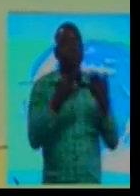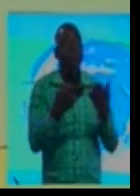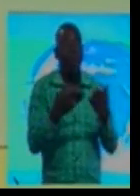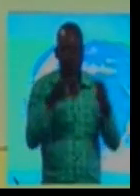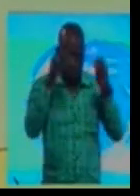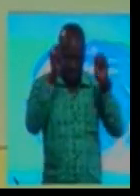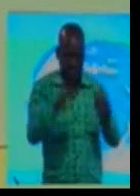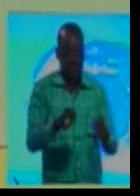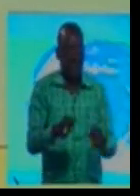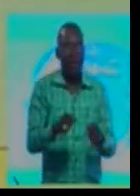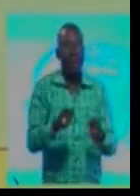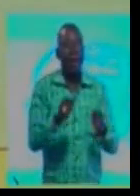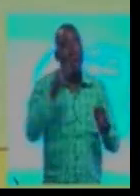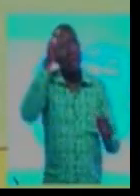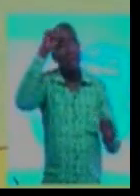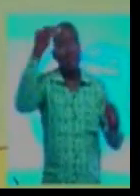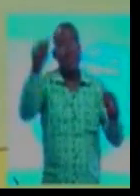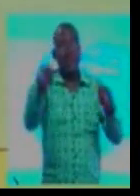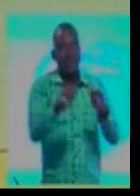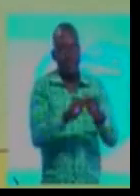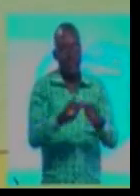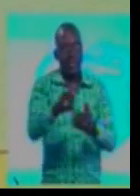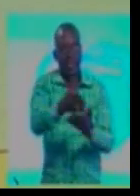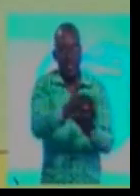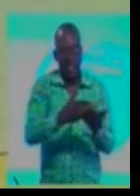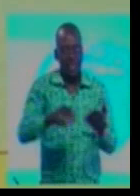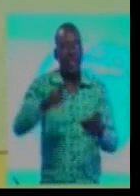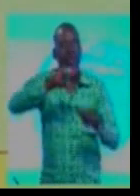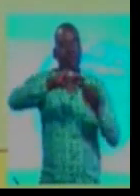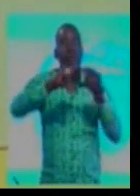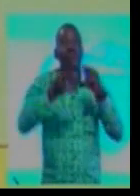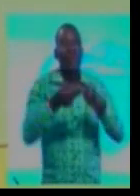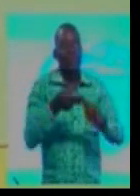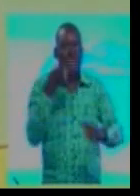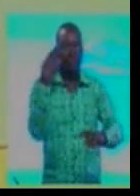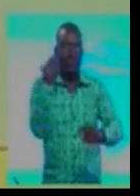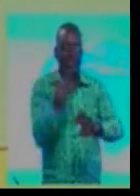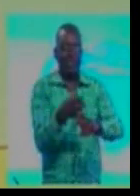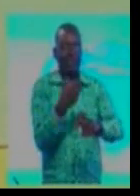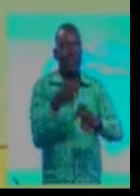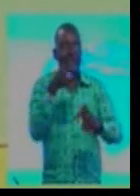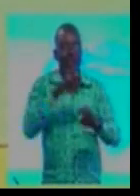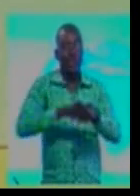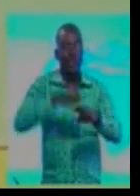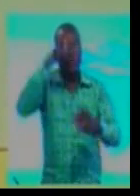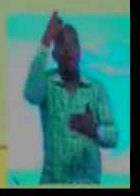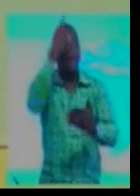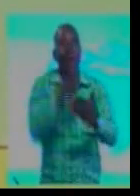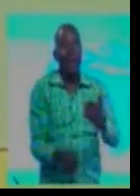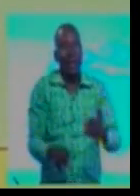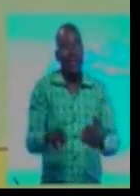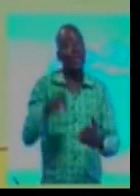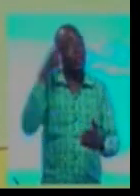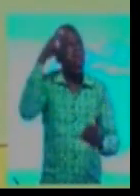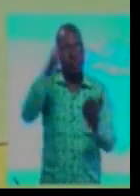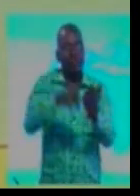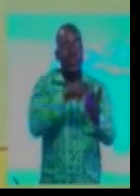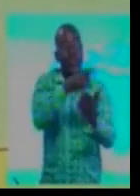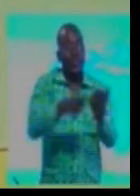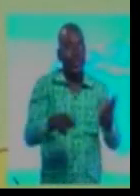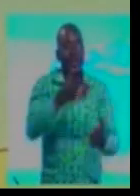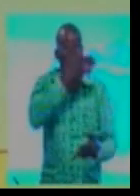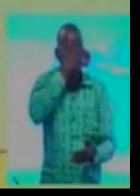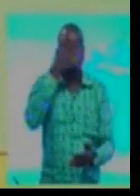cas nous accorder sur un certain nombre de difficultés et sur lesquelles il faut trouver des correctifs pour mieux